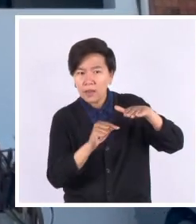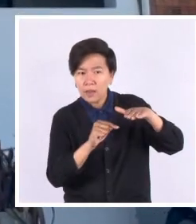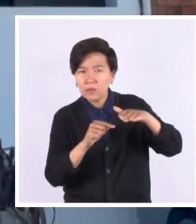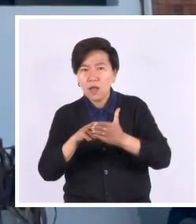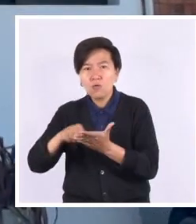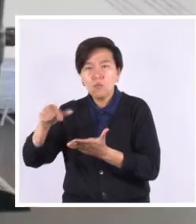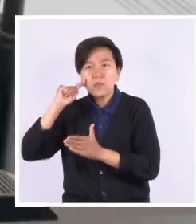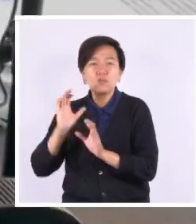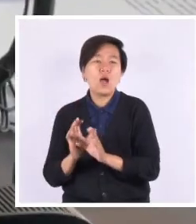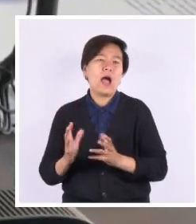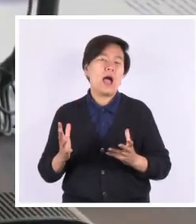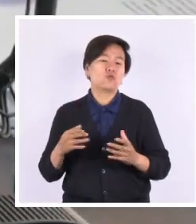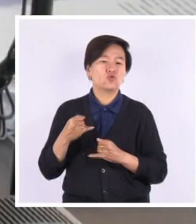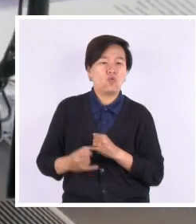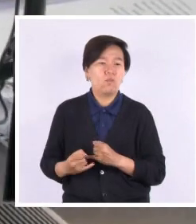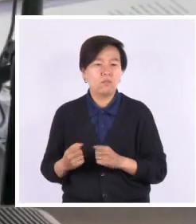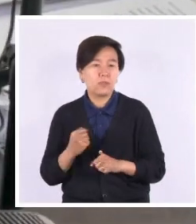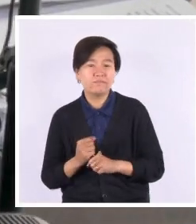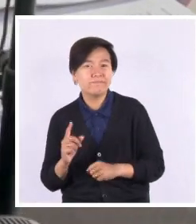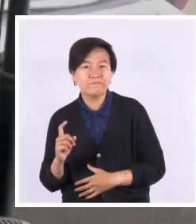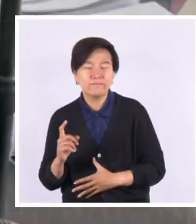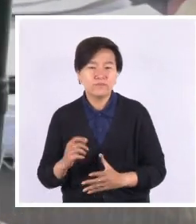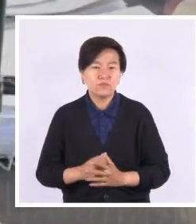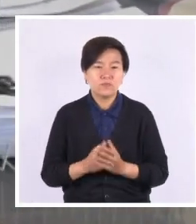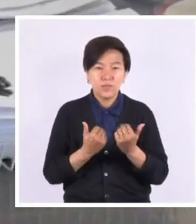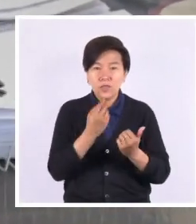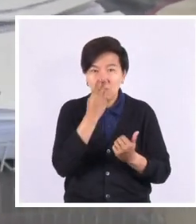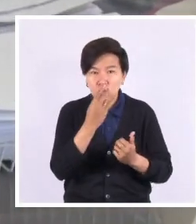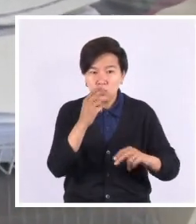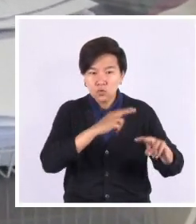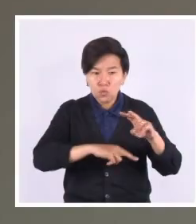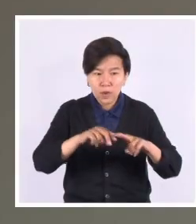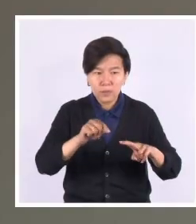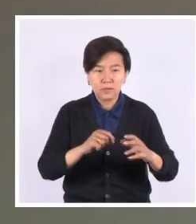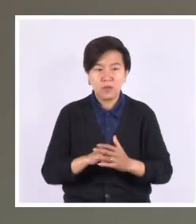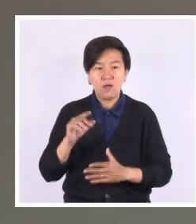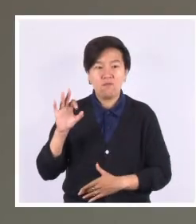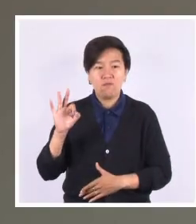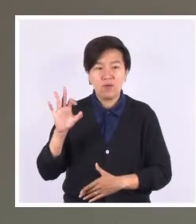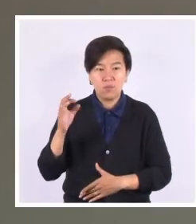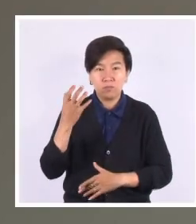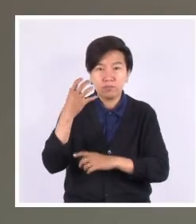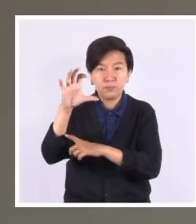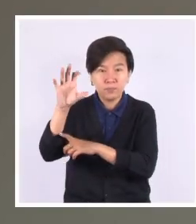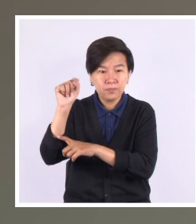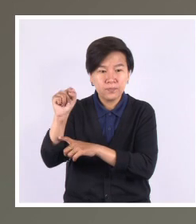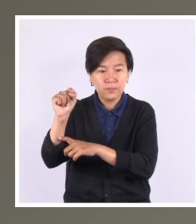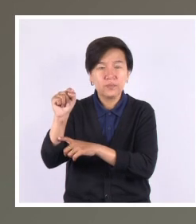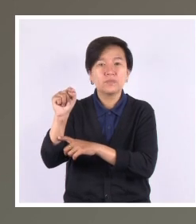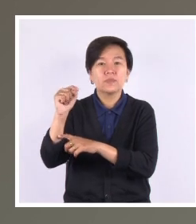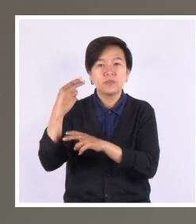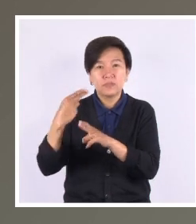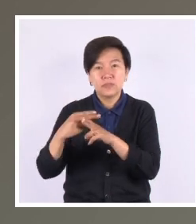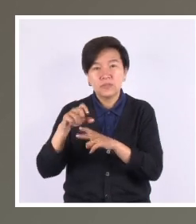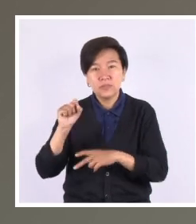รวจก็ทำอะไรไม่ได้แล้วนะคะอีกด้านนึงก็เลยไปตรวจสอบโพสต์ต้นเรื่องของผู้ใช้ Facebook ที่ใช้ชื่อว่าสอน